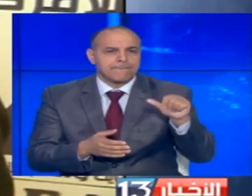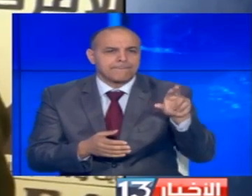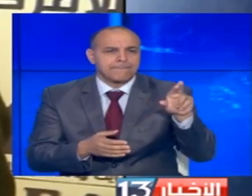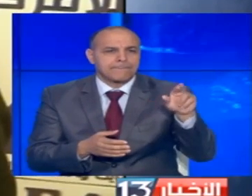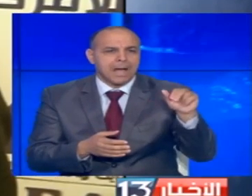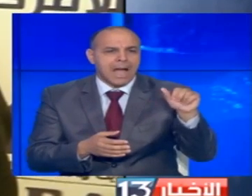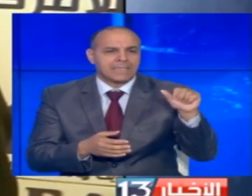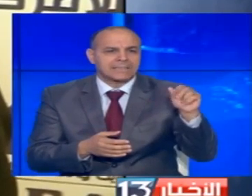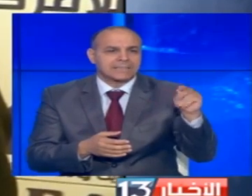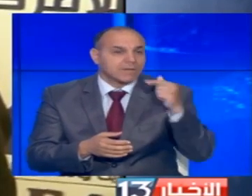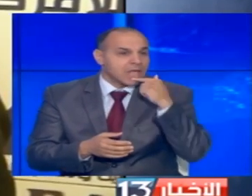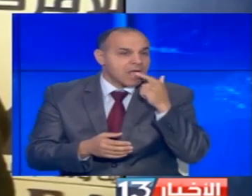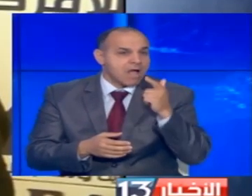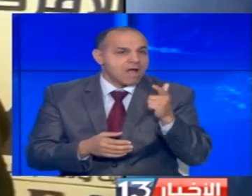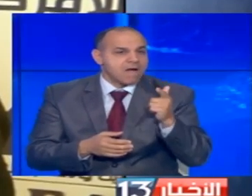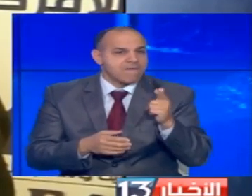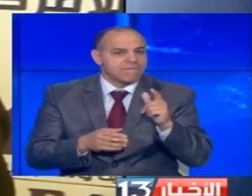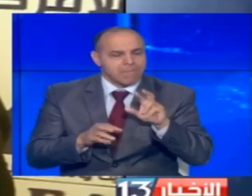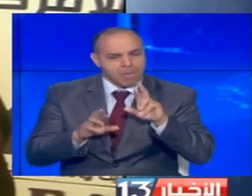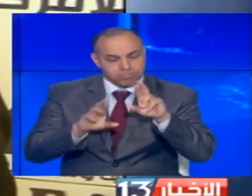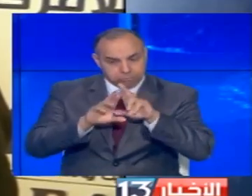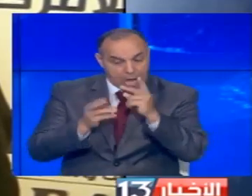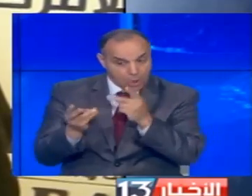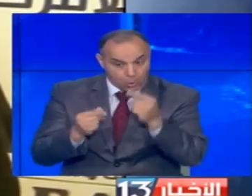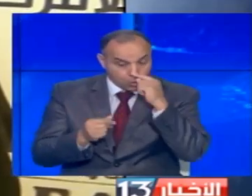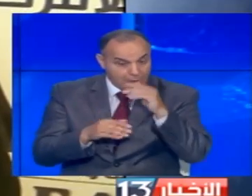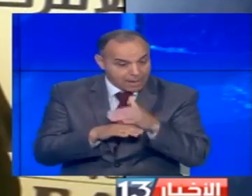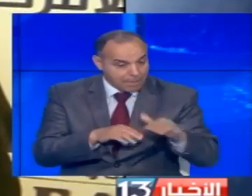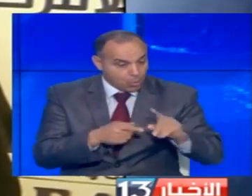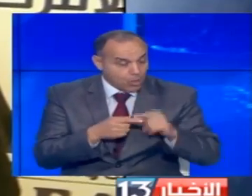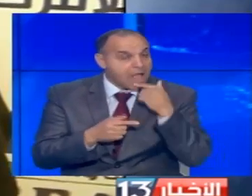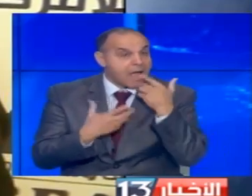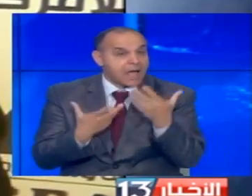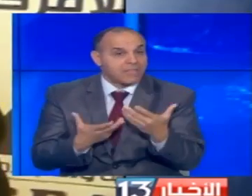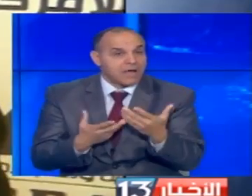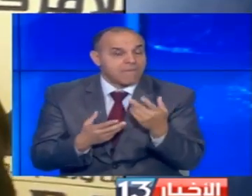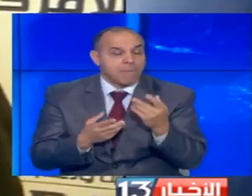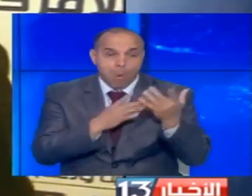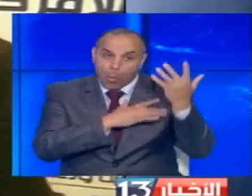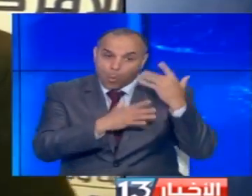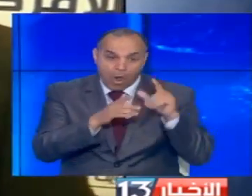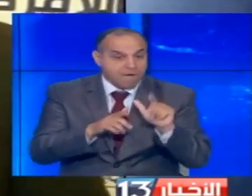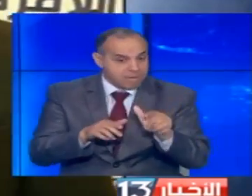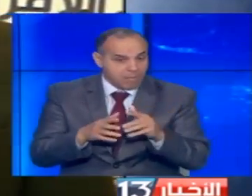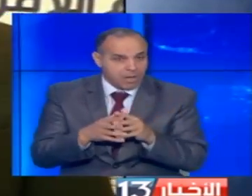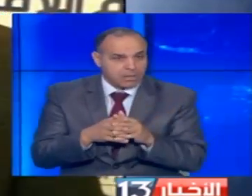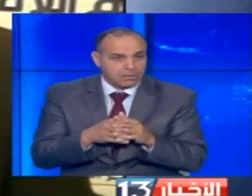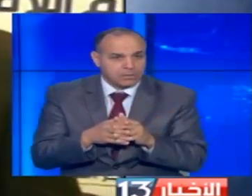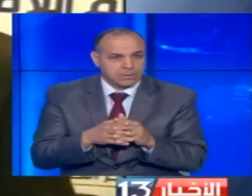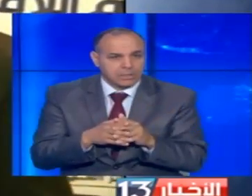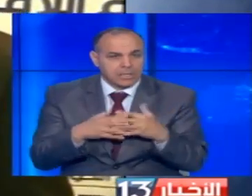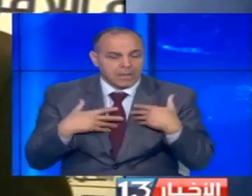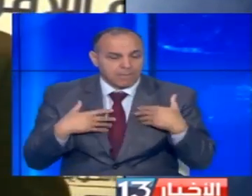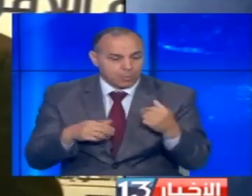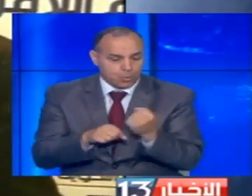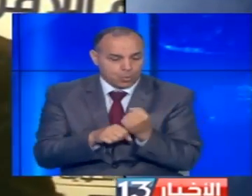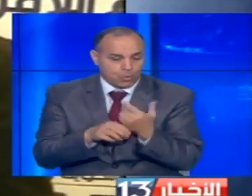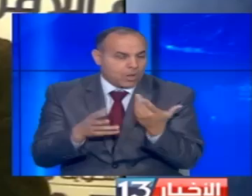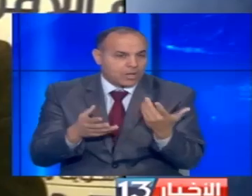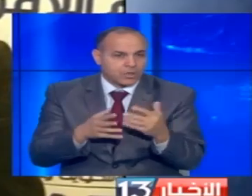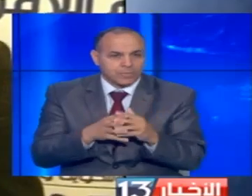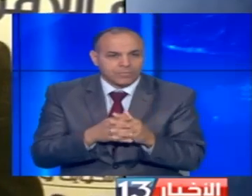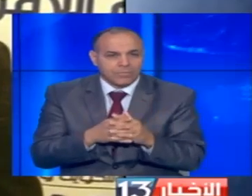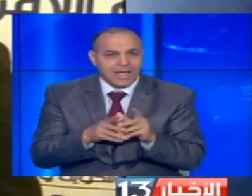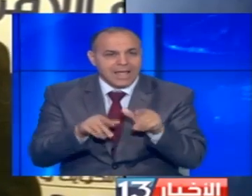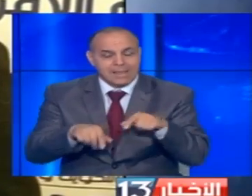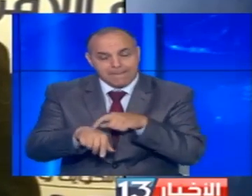عننا كيف كيف عننا سيتكون اللي هو على الشط دك فيه معلم اثري يونجا دونك نخدموا على